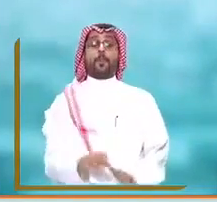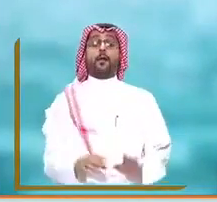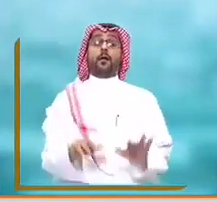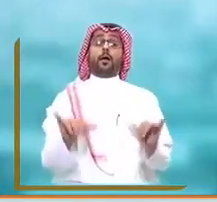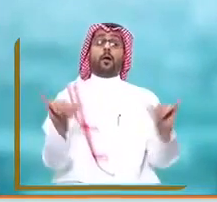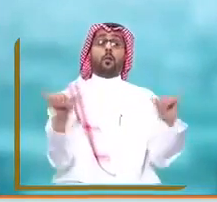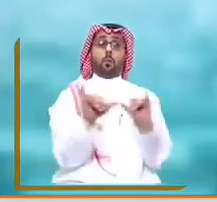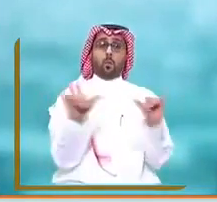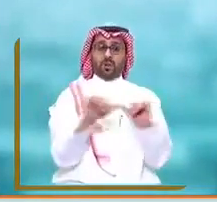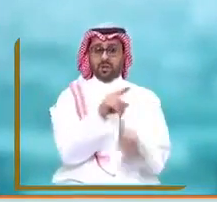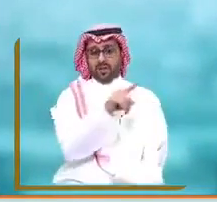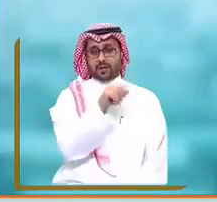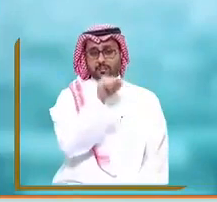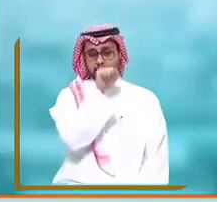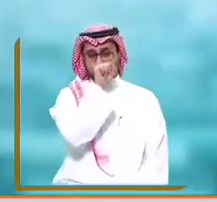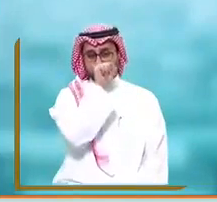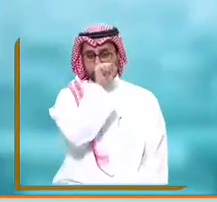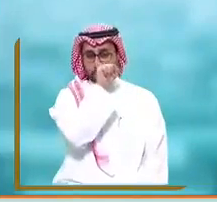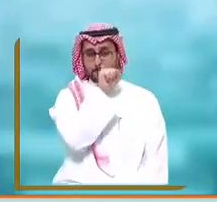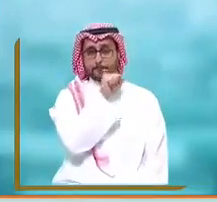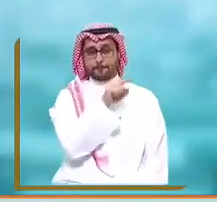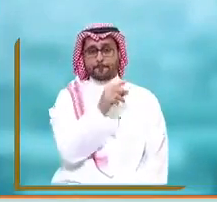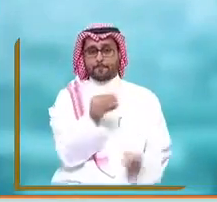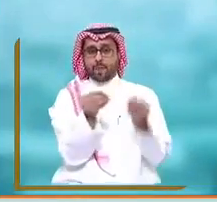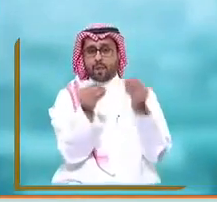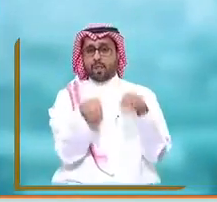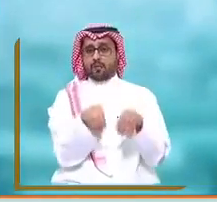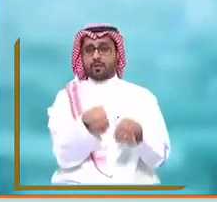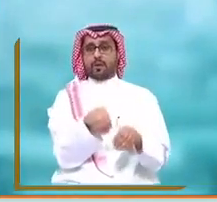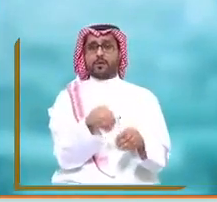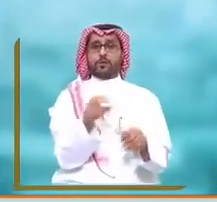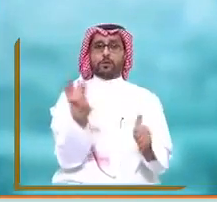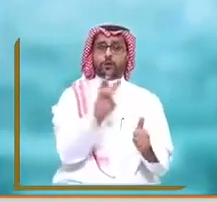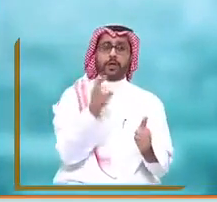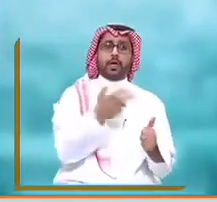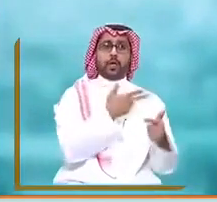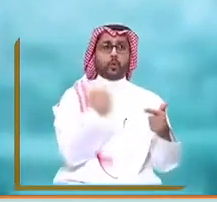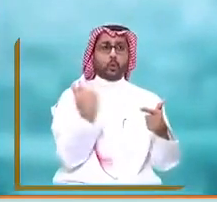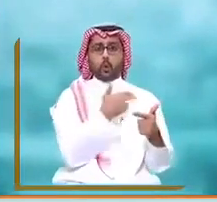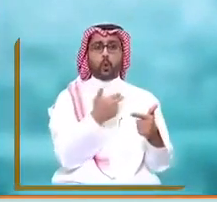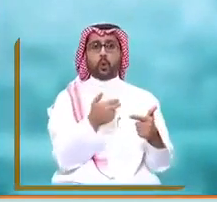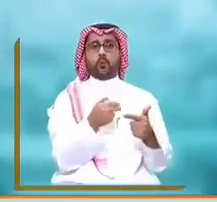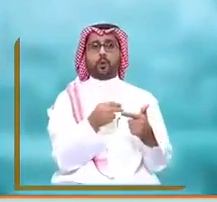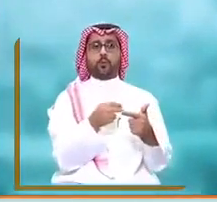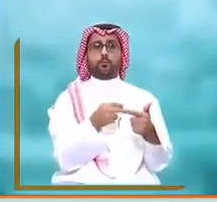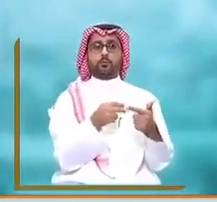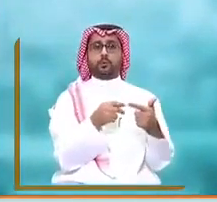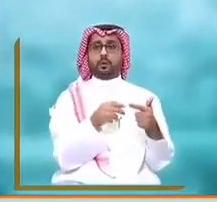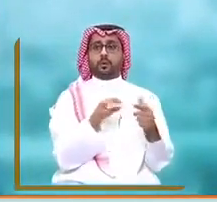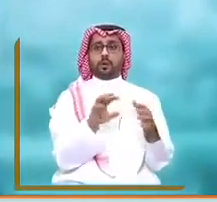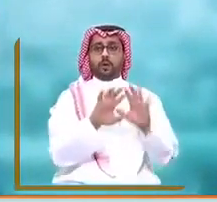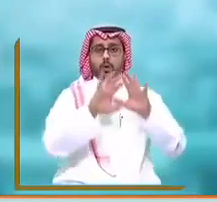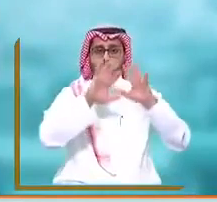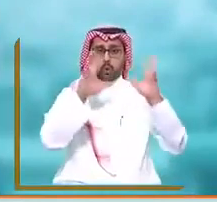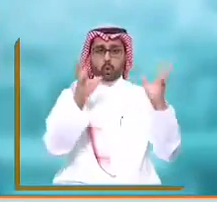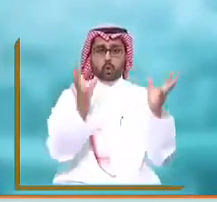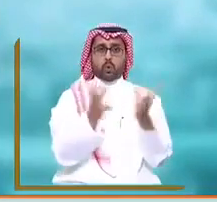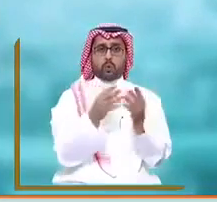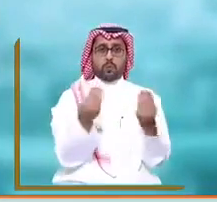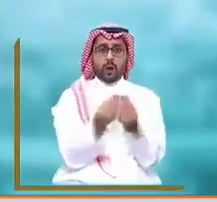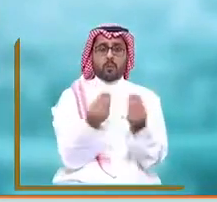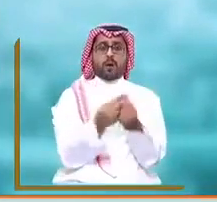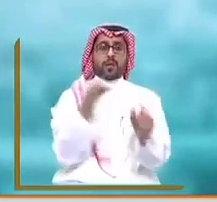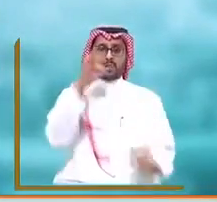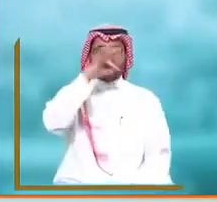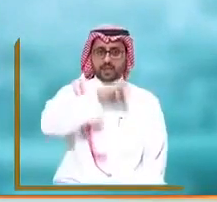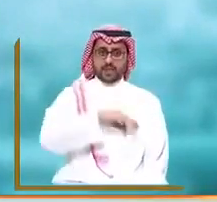القطاع الحكومي وأيضا شركات القطاع الخاص ومؤسسات المجتمع المدني في إطار واحد من أجل